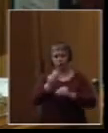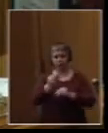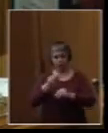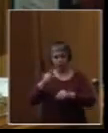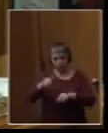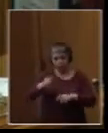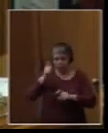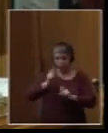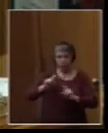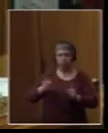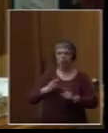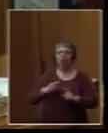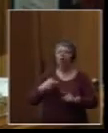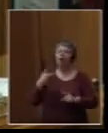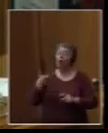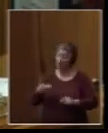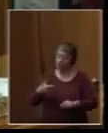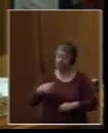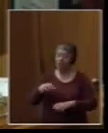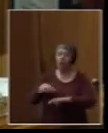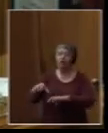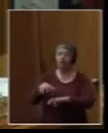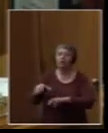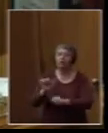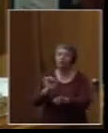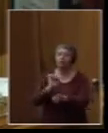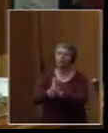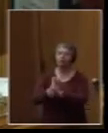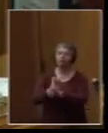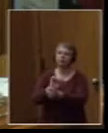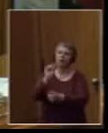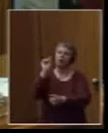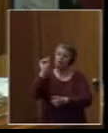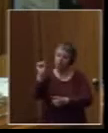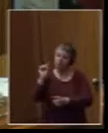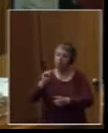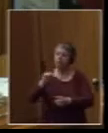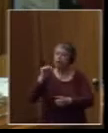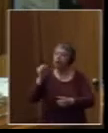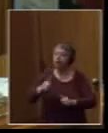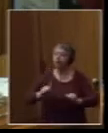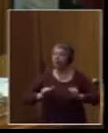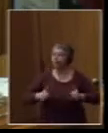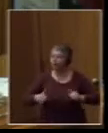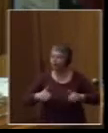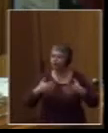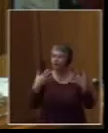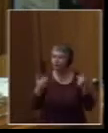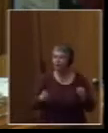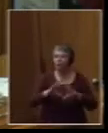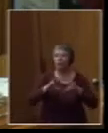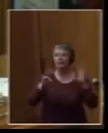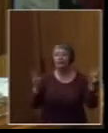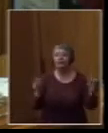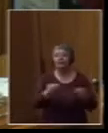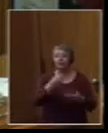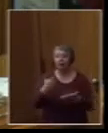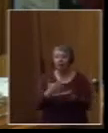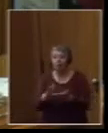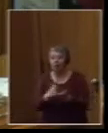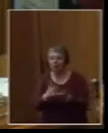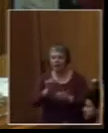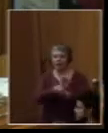είναι αρρωγός και συνοδοιπόρος τέτοιων πρωτοβουλειών και συνεργασιών που συμβάνουν στην άρση των διακρίσεων